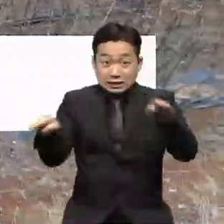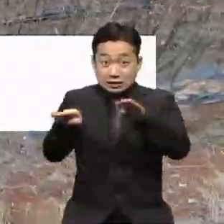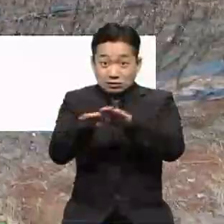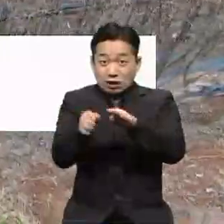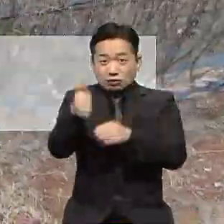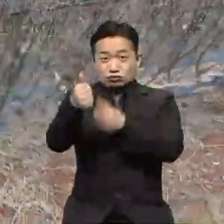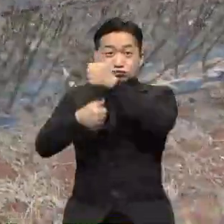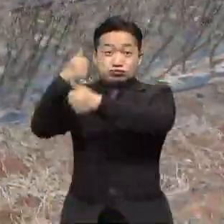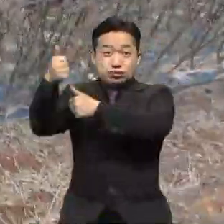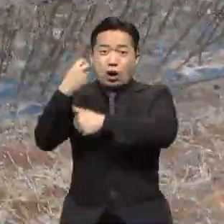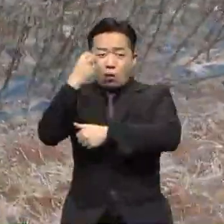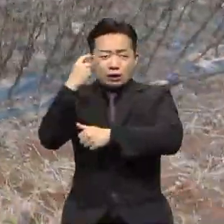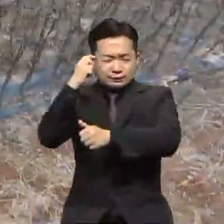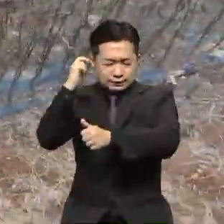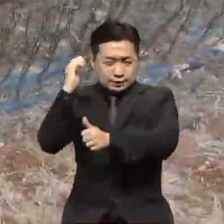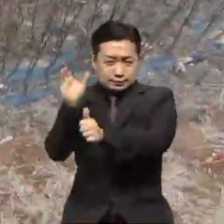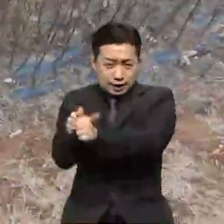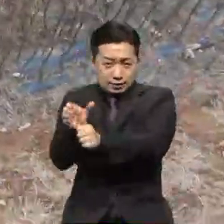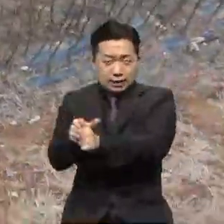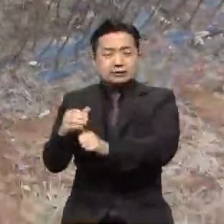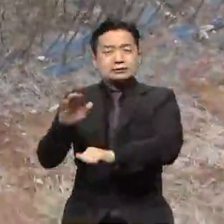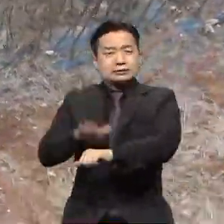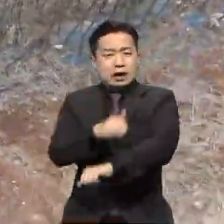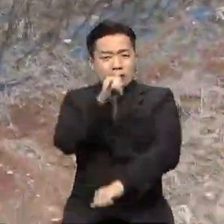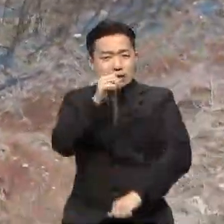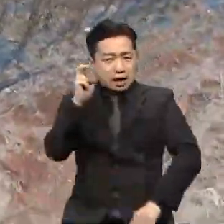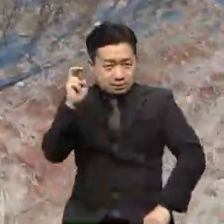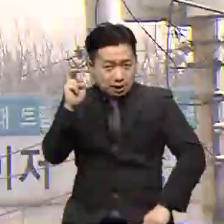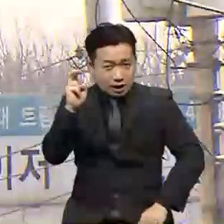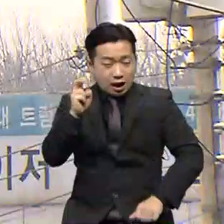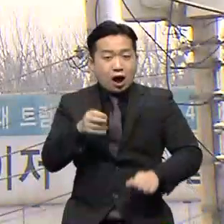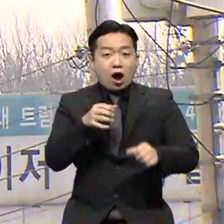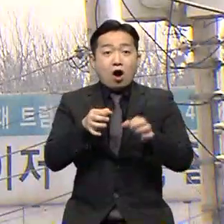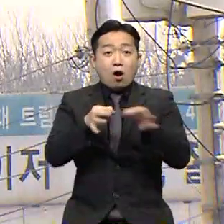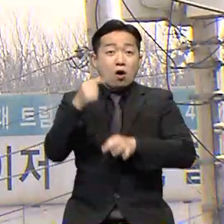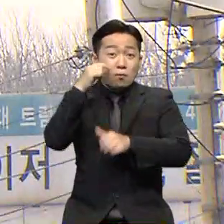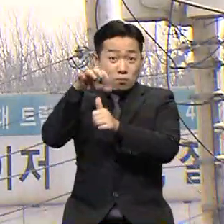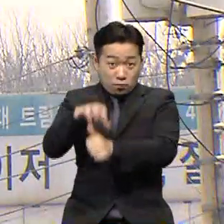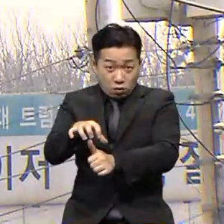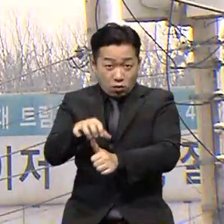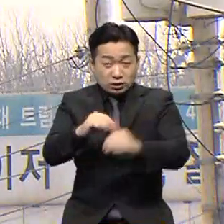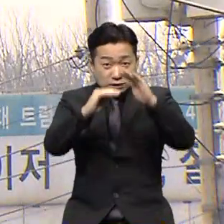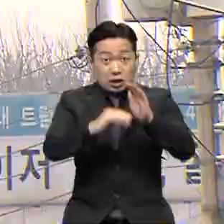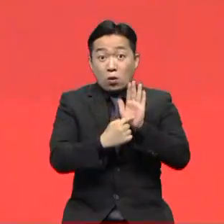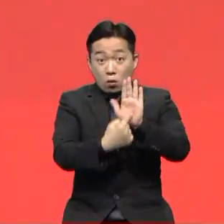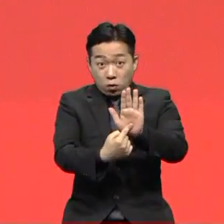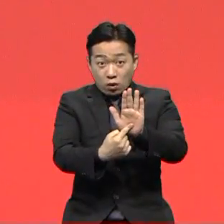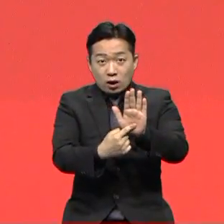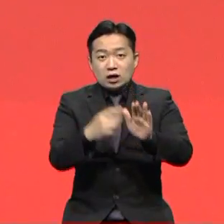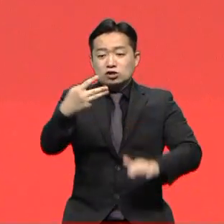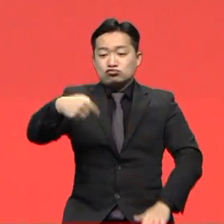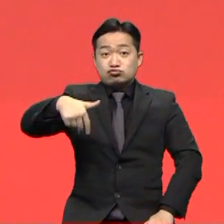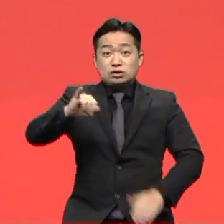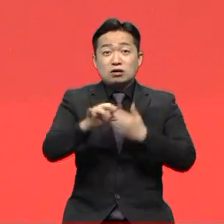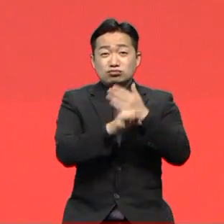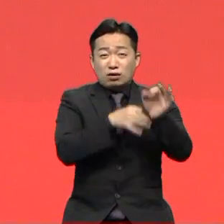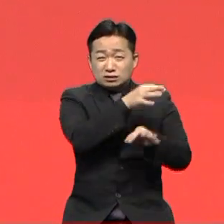했습니다. 거래는 묻고 부동산 내역은 공개하고 그럼에도 투기가 발생하면 엄벌하겠다는